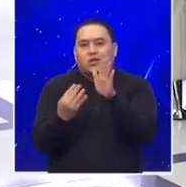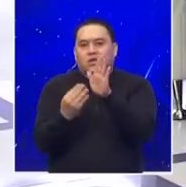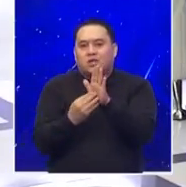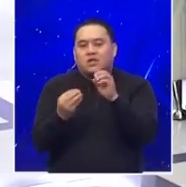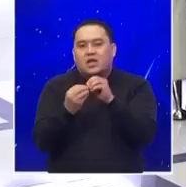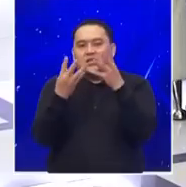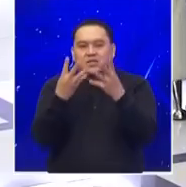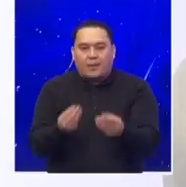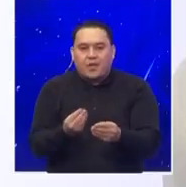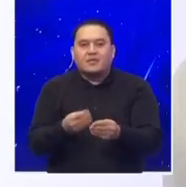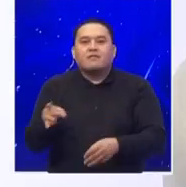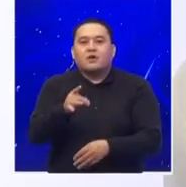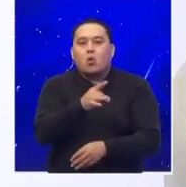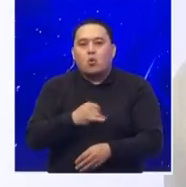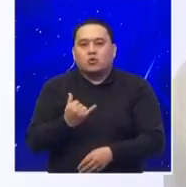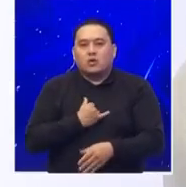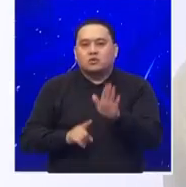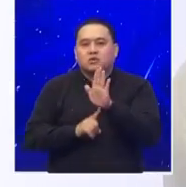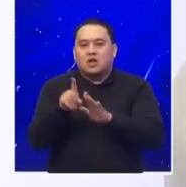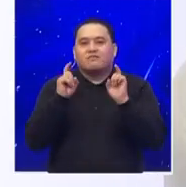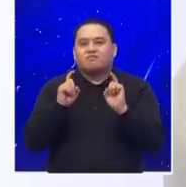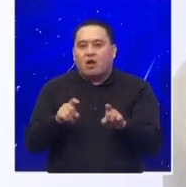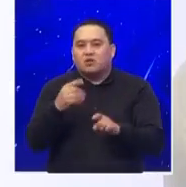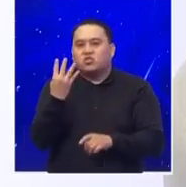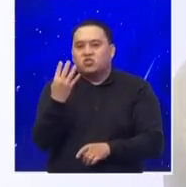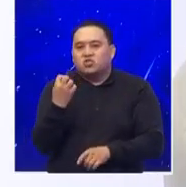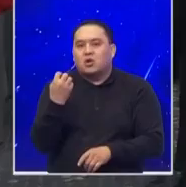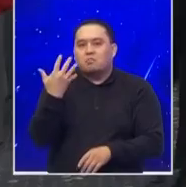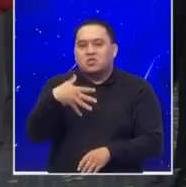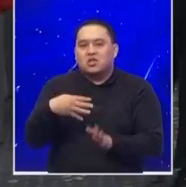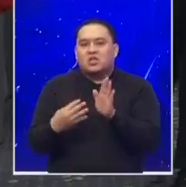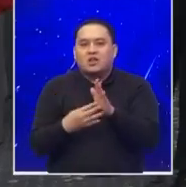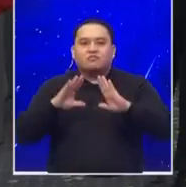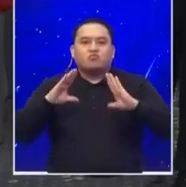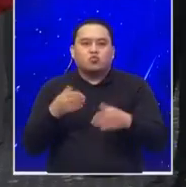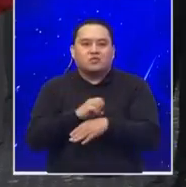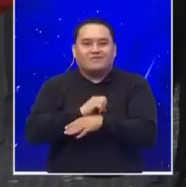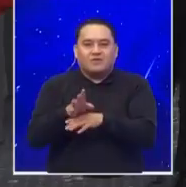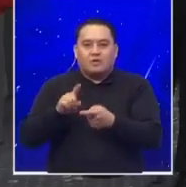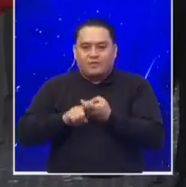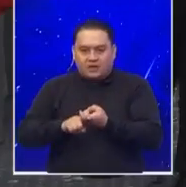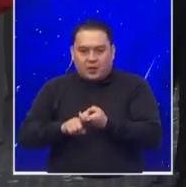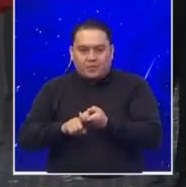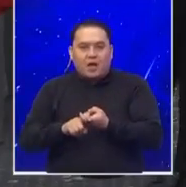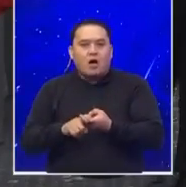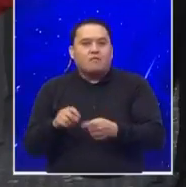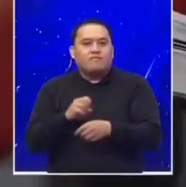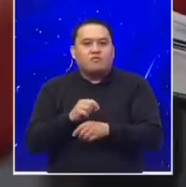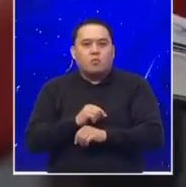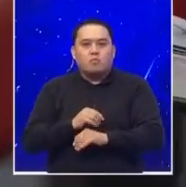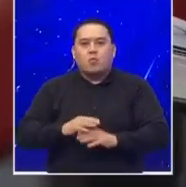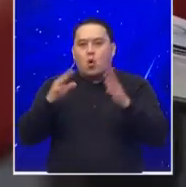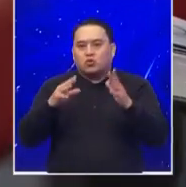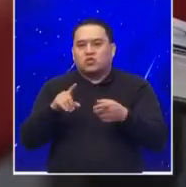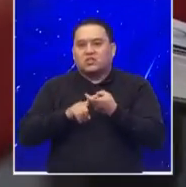дней. Отметим, в регионе с начала года зарегистрировано 459 случаев коронавируса. Самые высокие